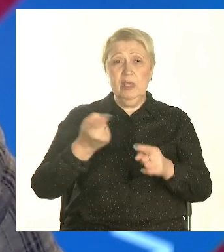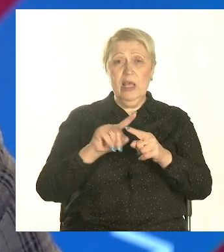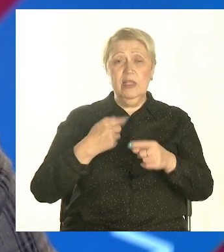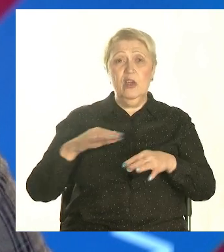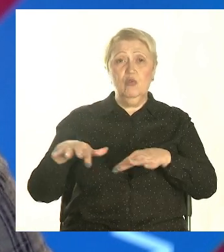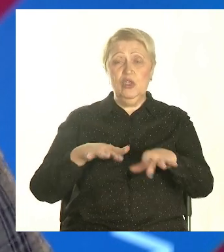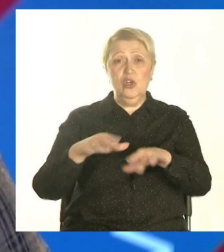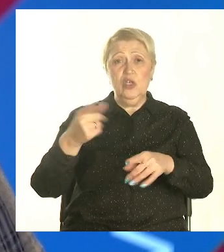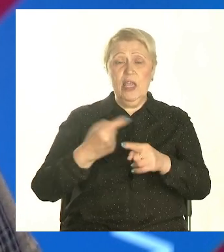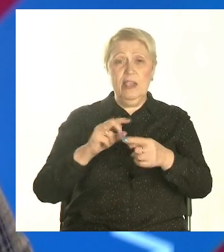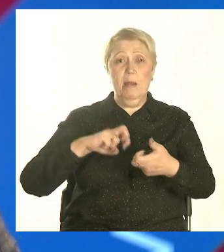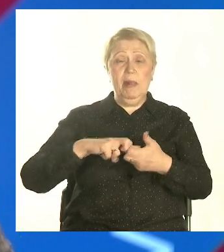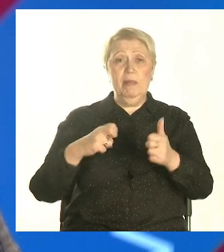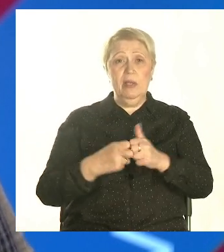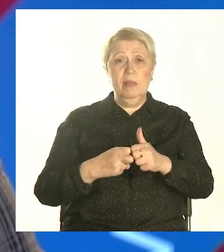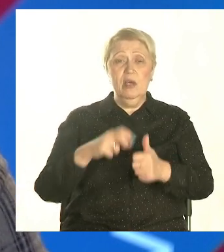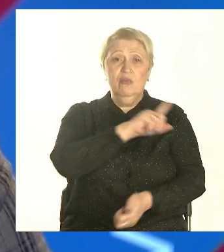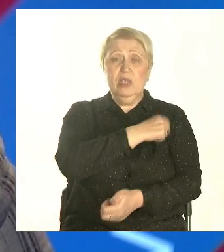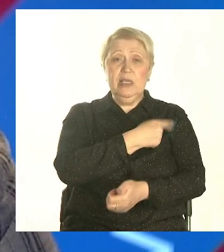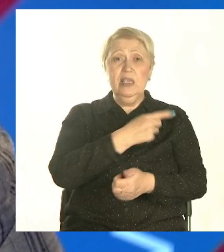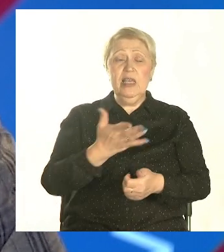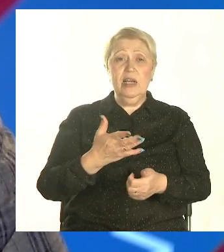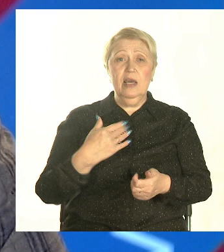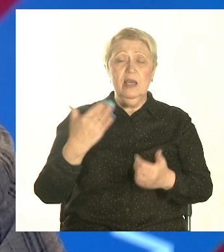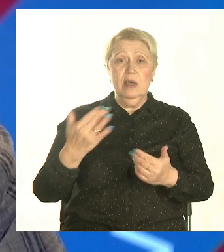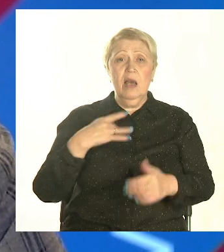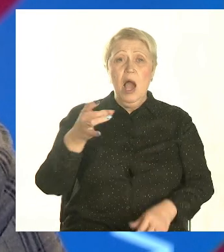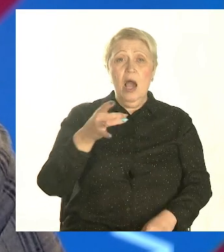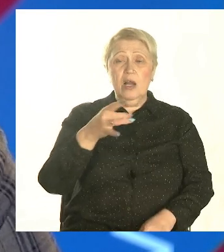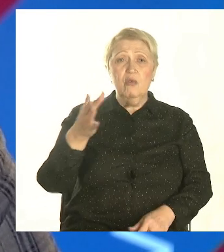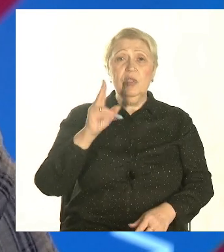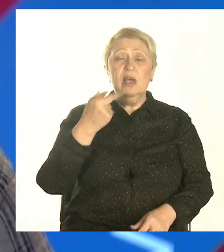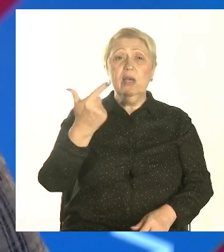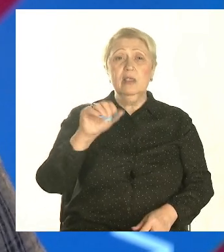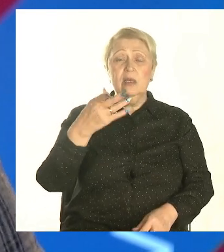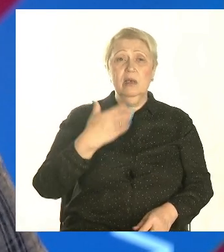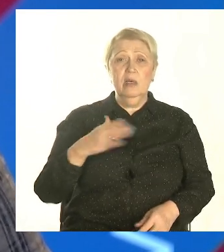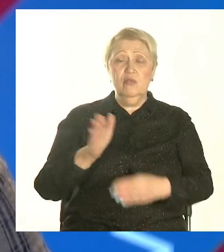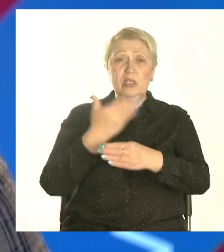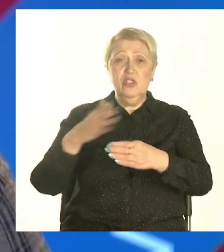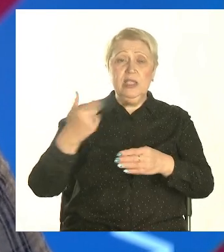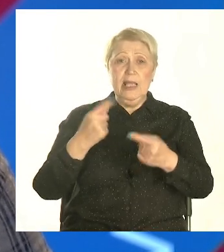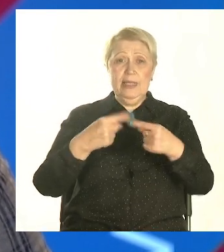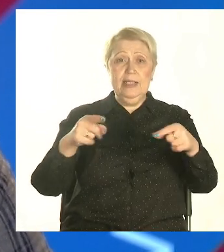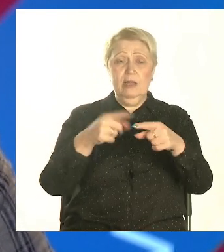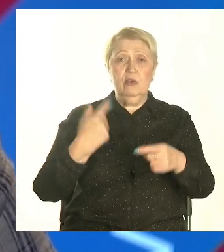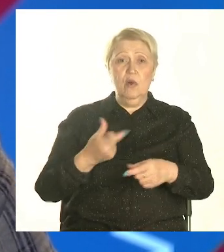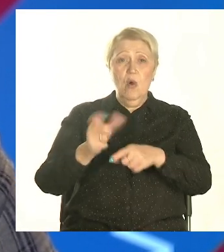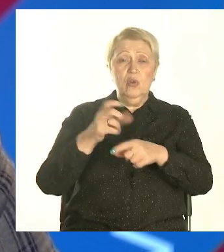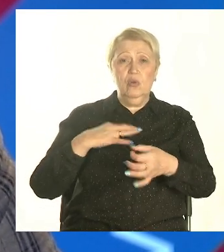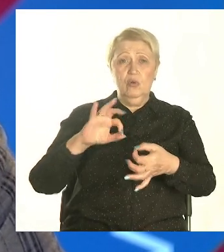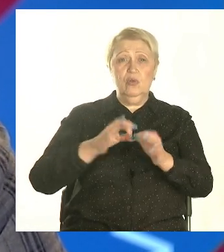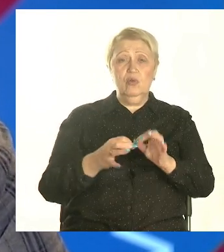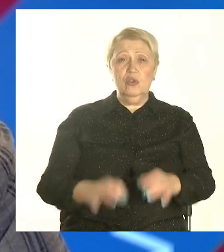прекрасно понимаем, что санитарное состояние очень многих районов, где частный сектор превалирует, оно достаточно сложное. Так вот,